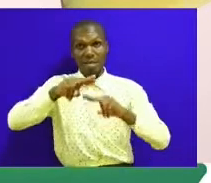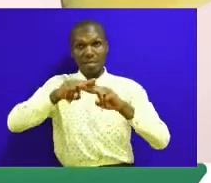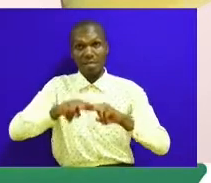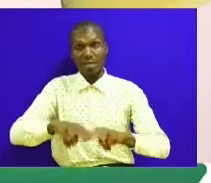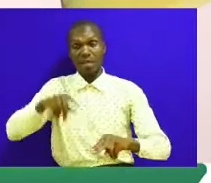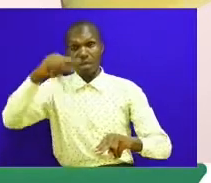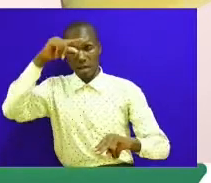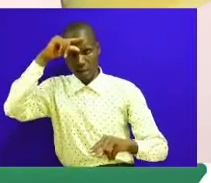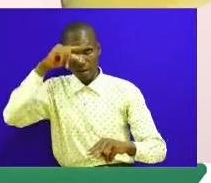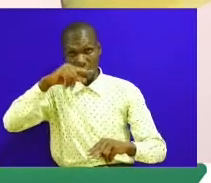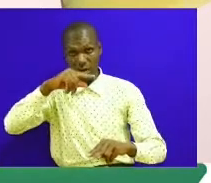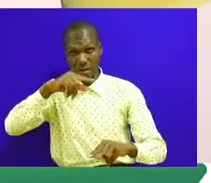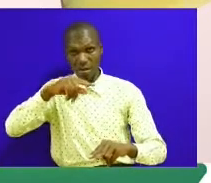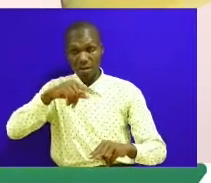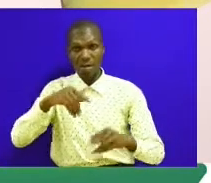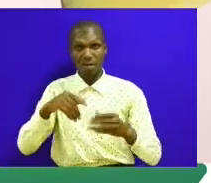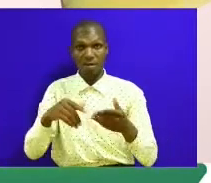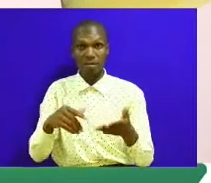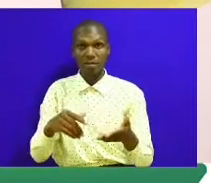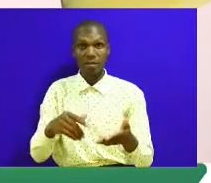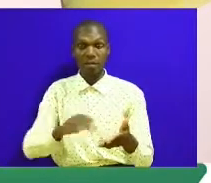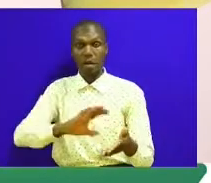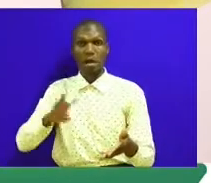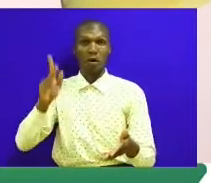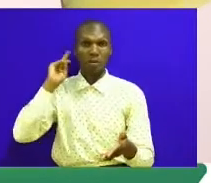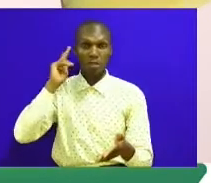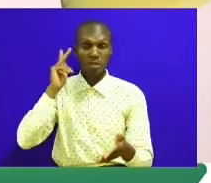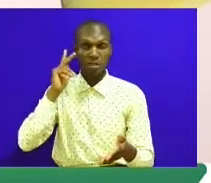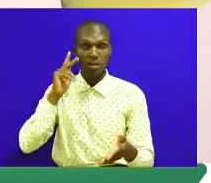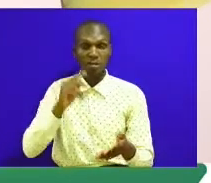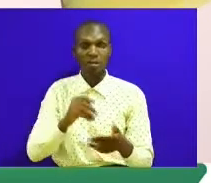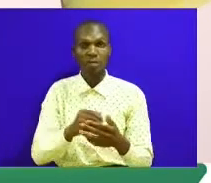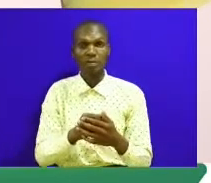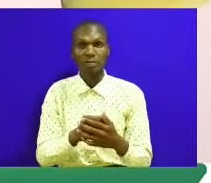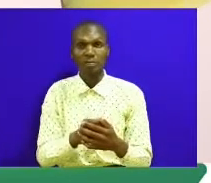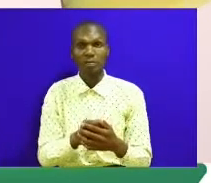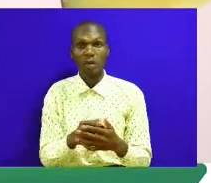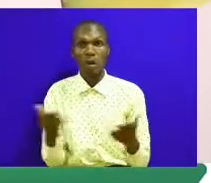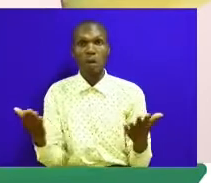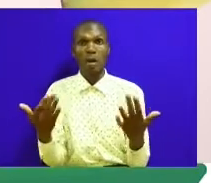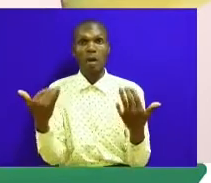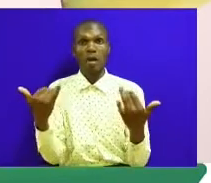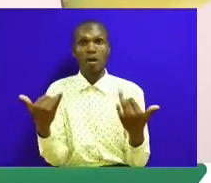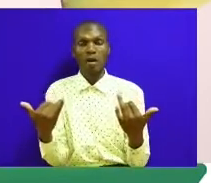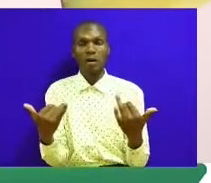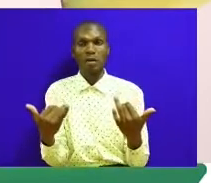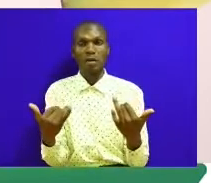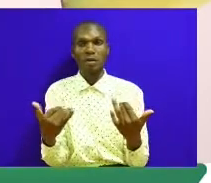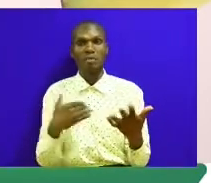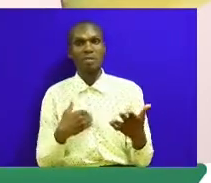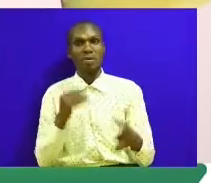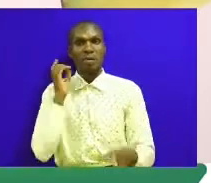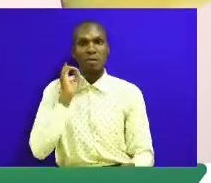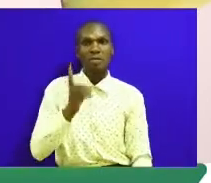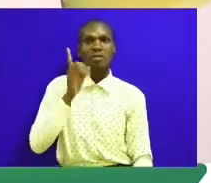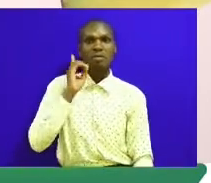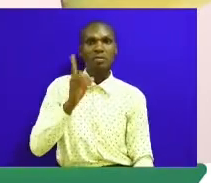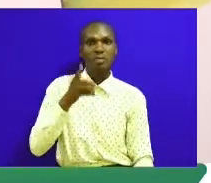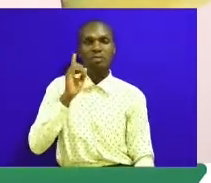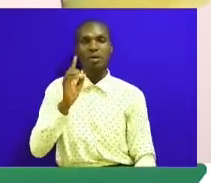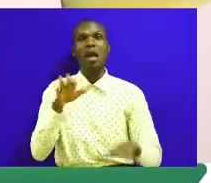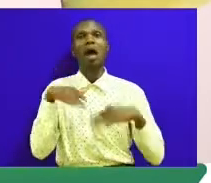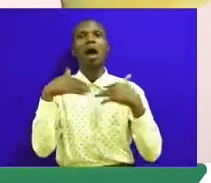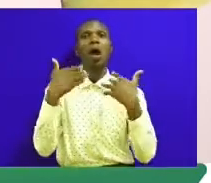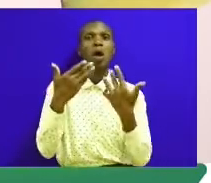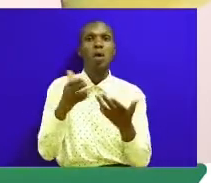na waigo omu governor we kaunti ya Kisi omusike James Elvis Omaribongwae asikiria babe ili bago mochia chingwa na chiaye